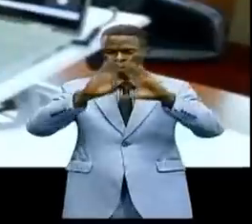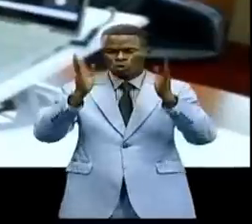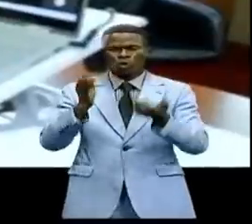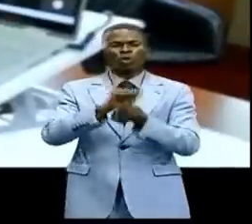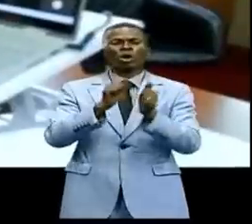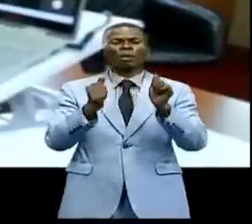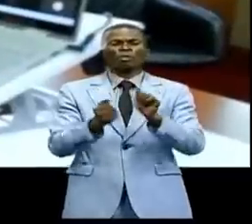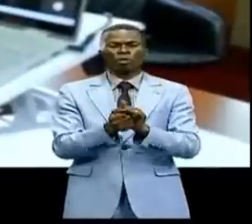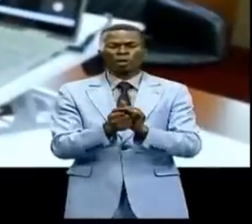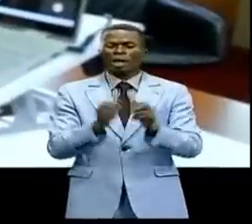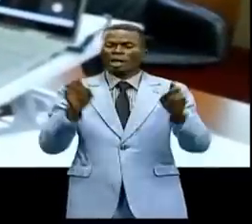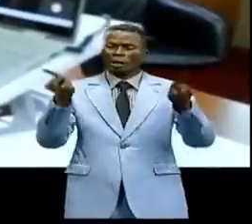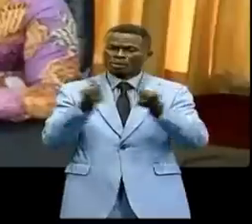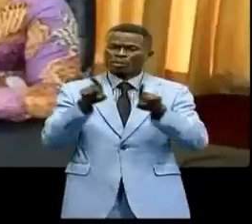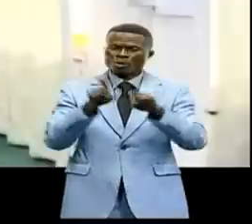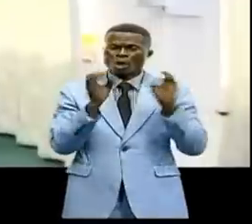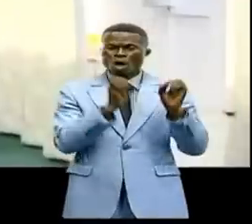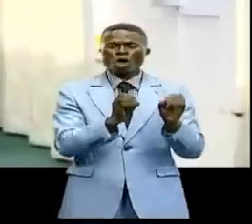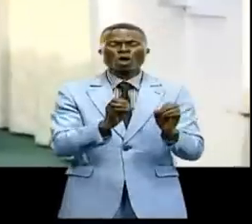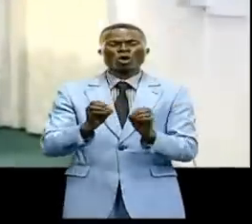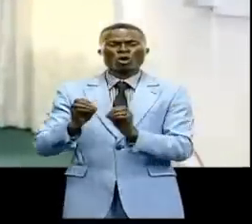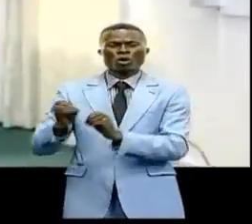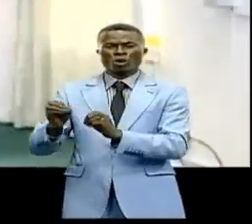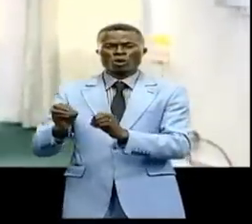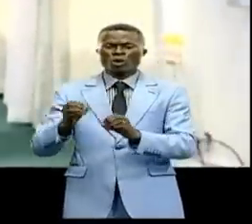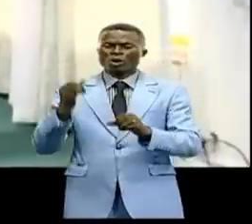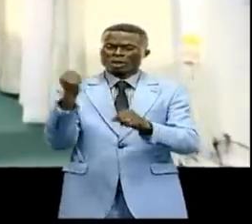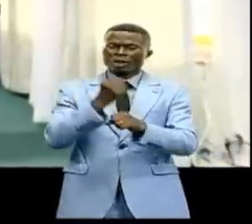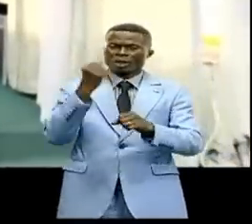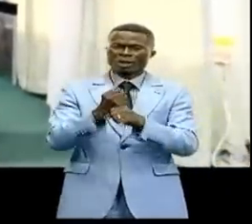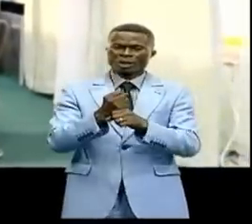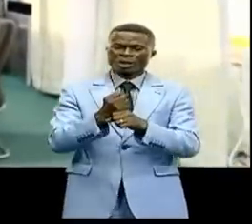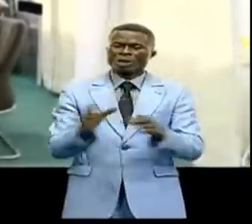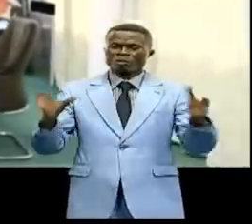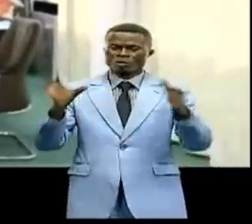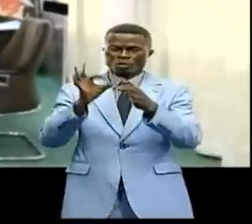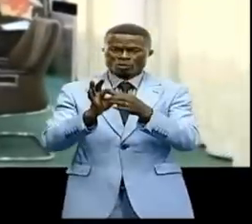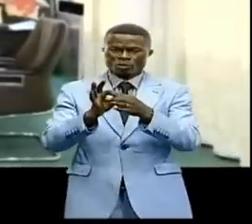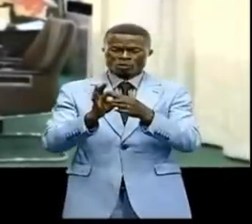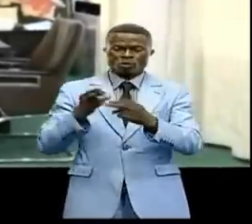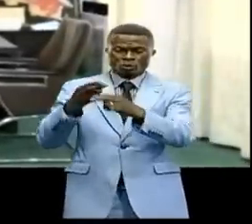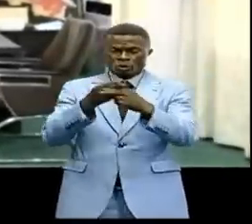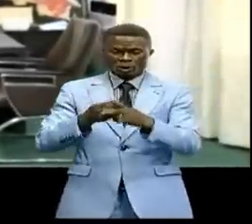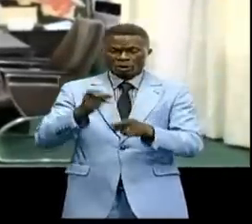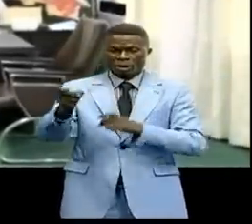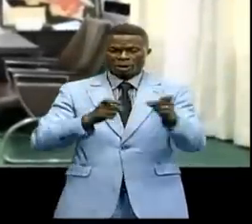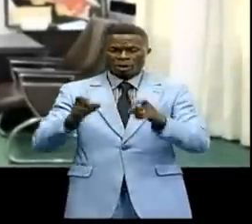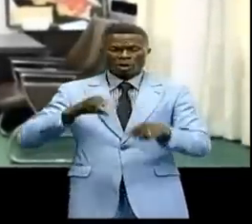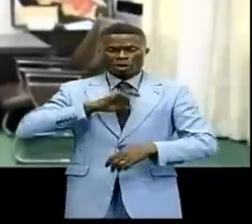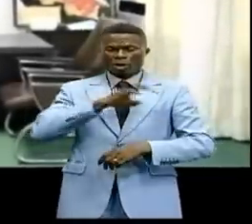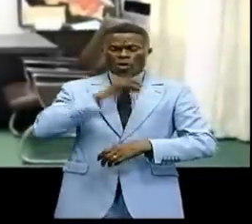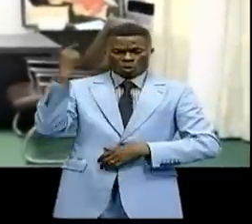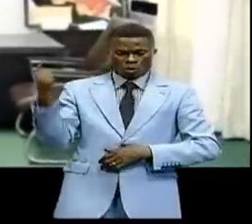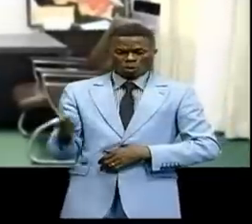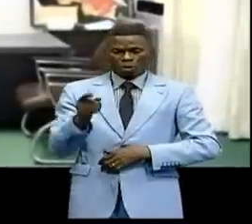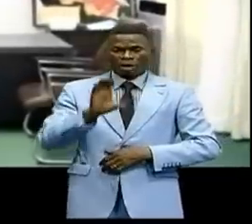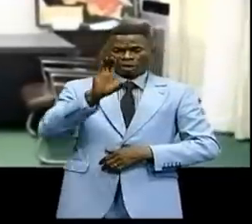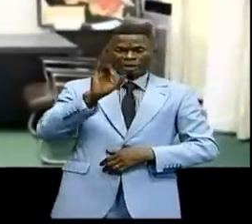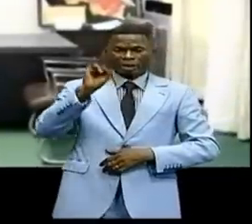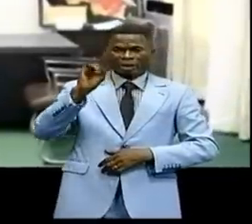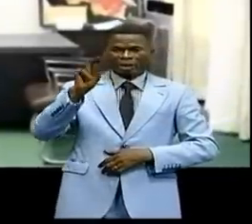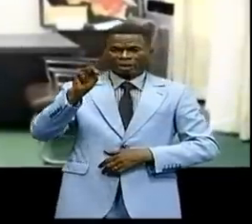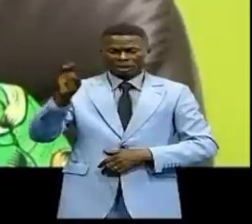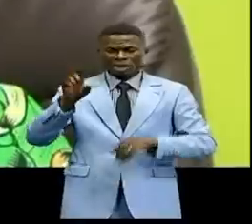questions en rapport avec l'organisation et les fonctionnements des mutuelles, contrôler la gestion du comité permanent du CSM et celle